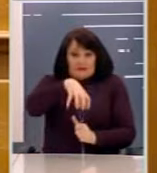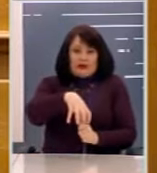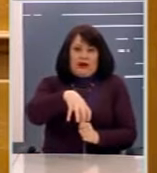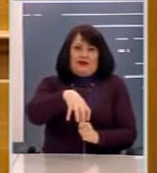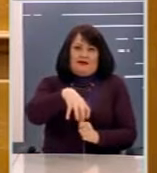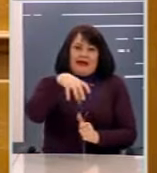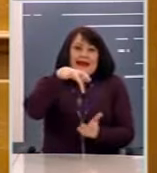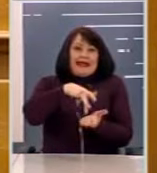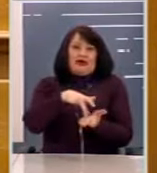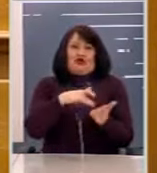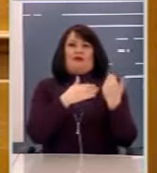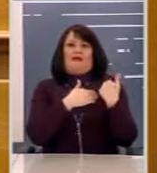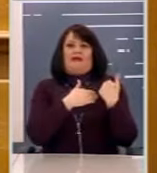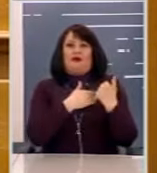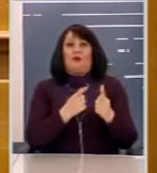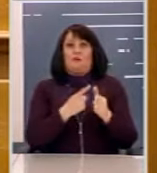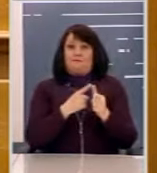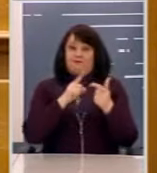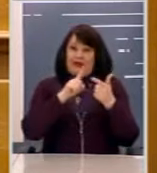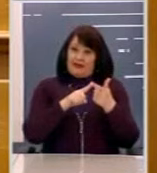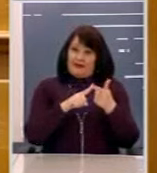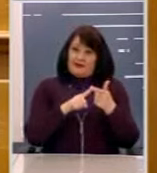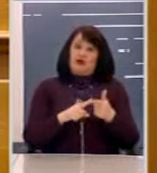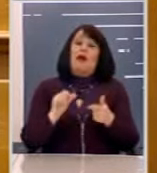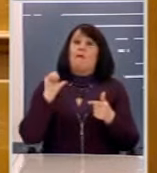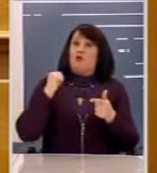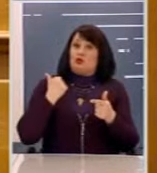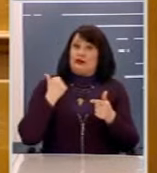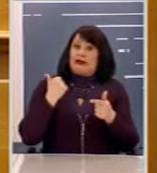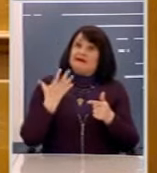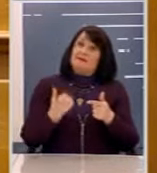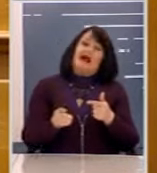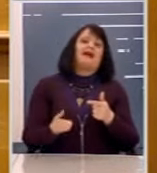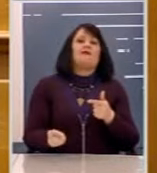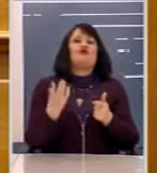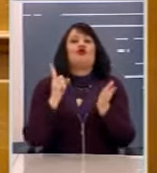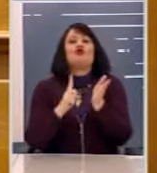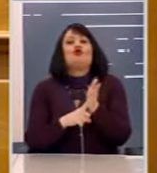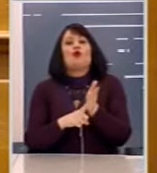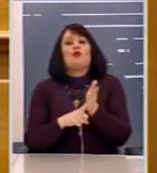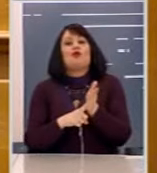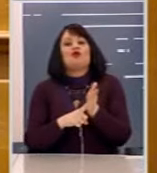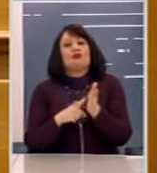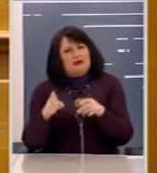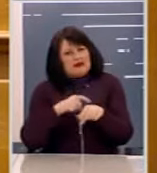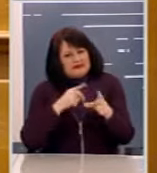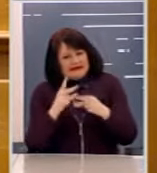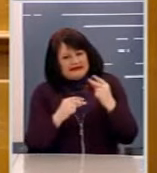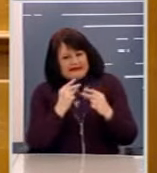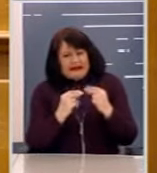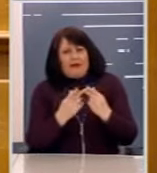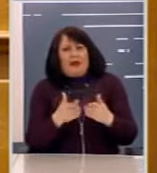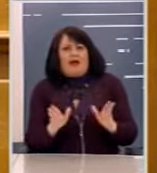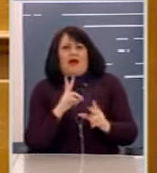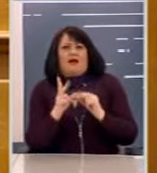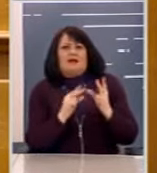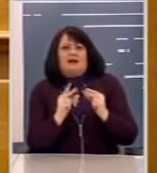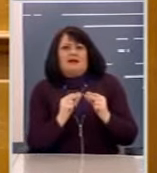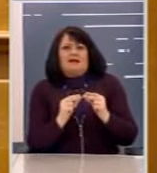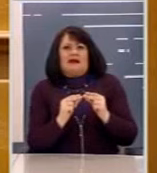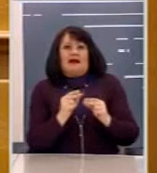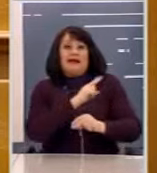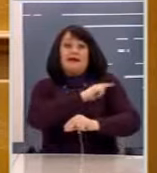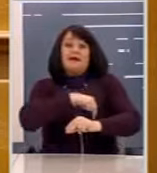Δεύτερον, από χθες υπάρχει επίσης νέος νόμος σε δημόσια διαβούλευση. Και αυτός αφορά την πρωτοβάθμια